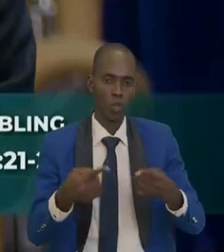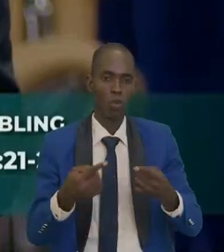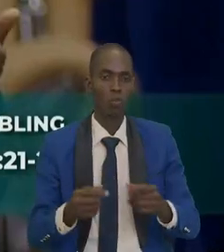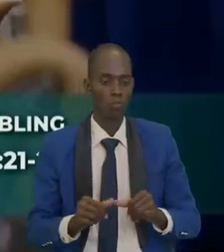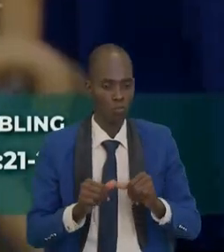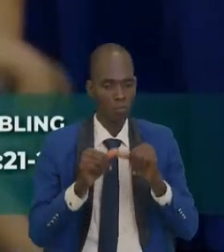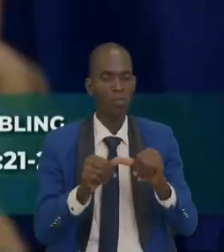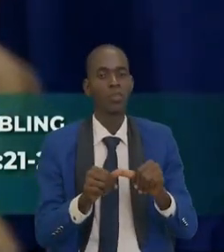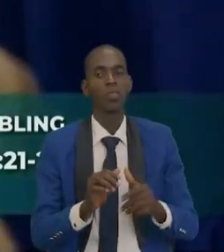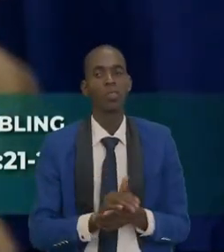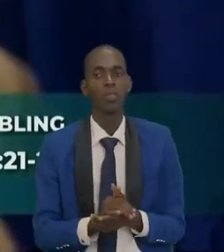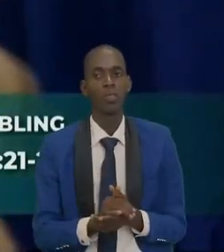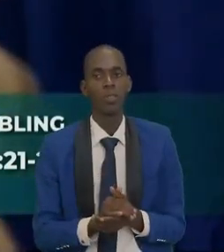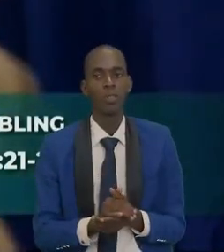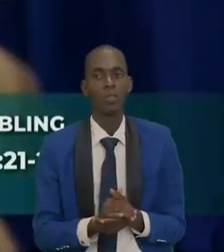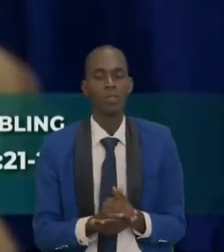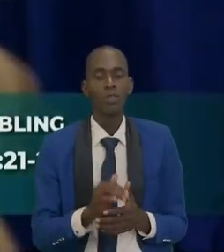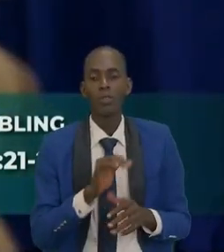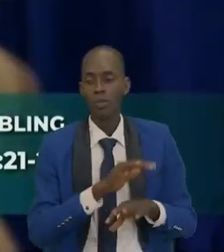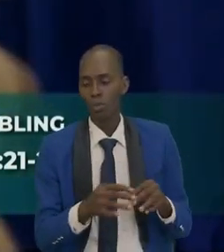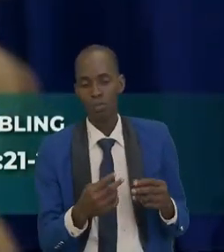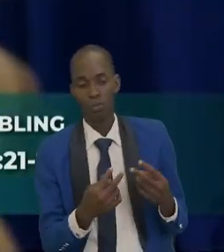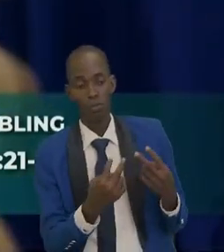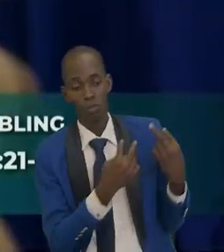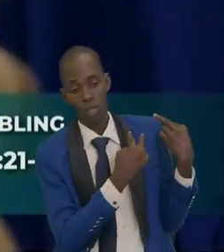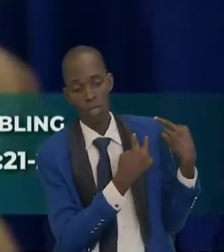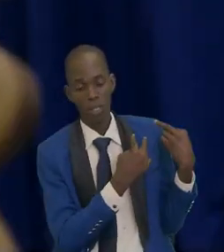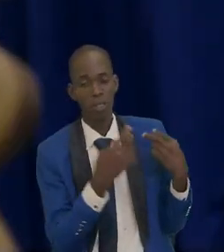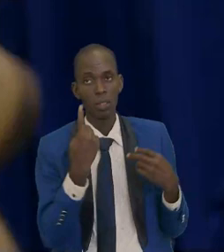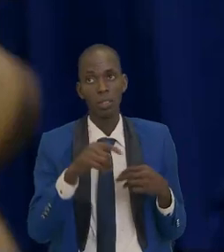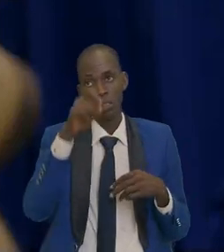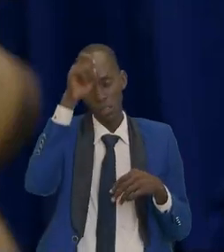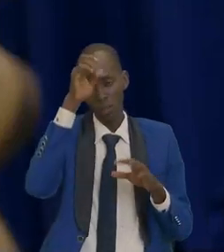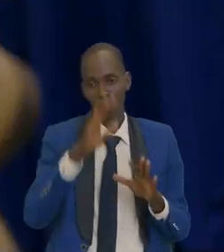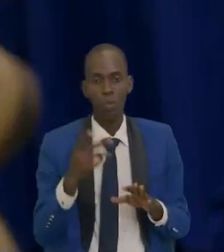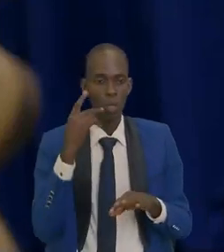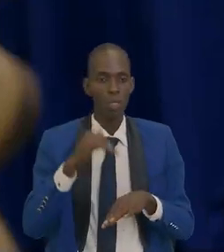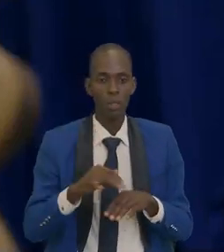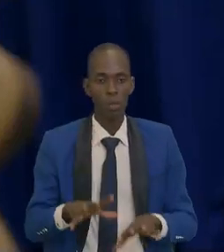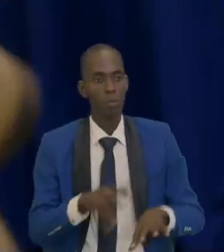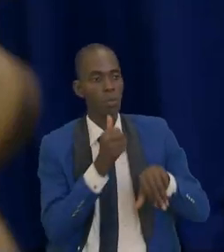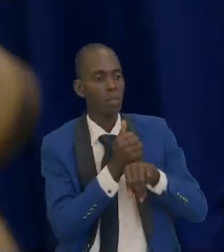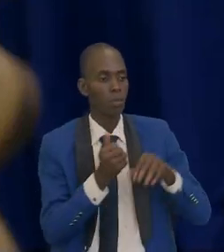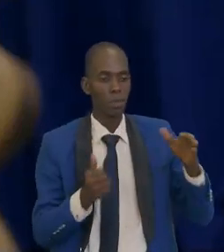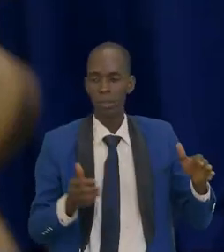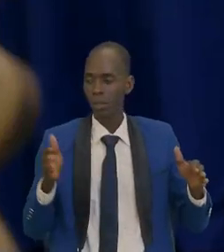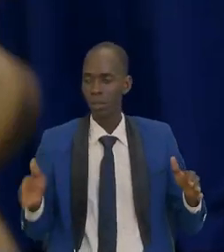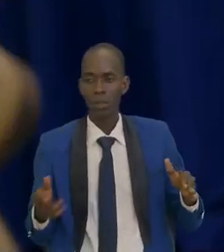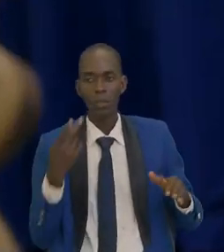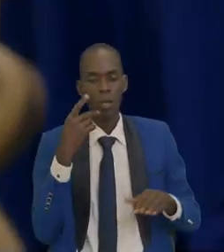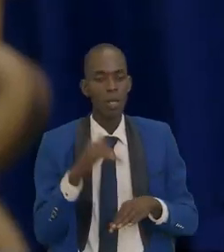D'avancer. Regardez les Égyptiens derrière, regardez les montagnes autour et regardez la mer Rouge